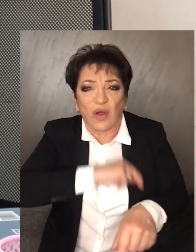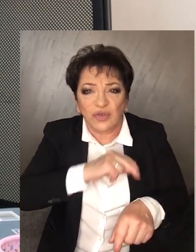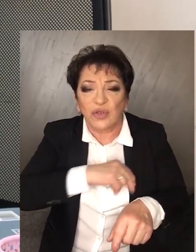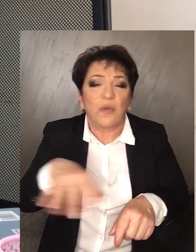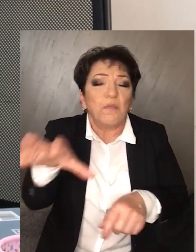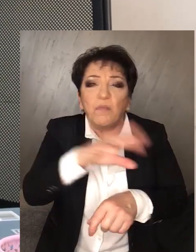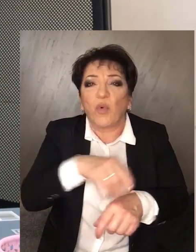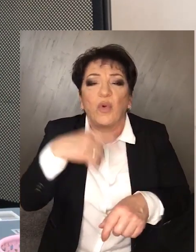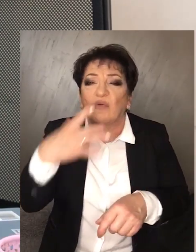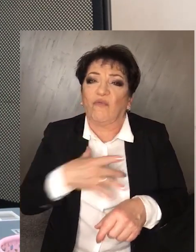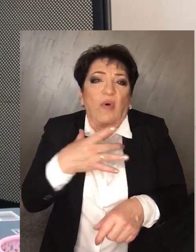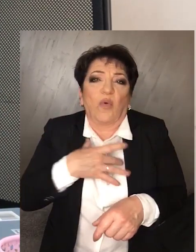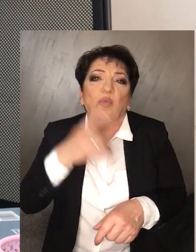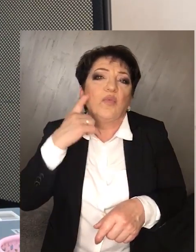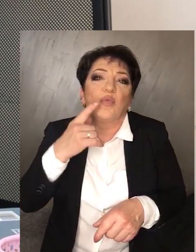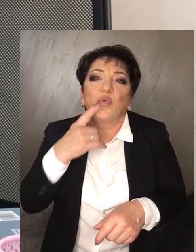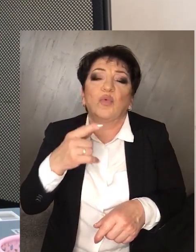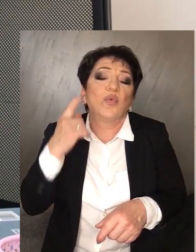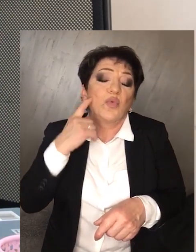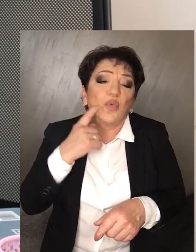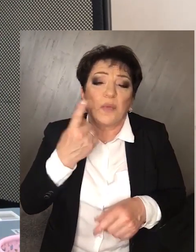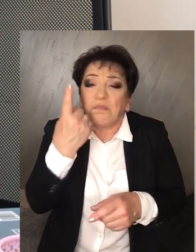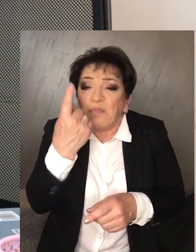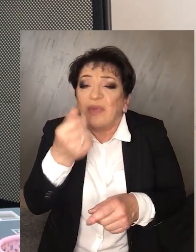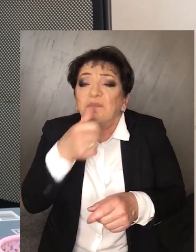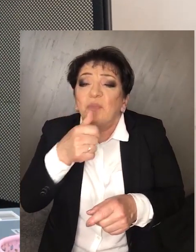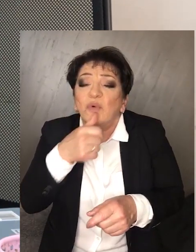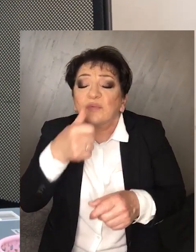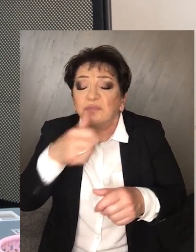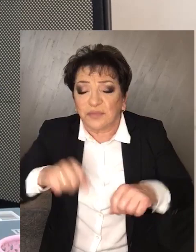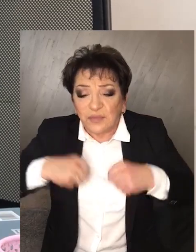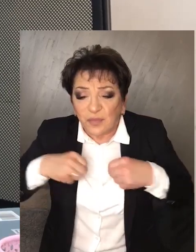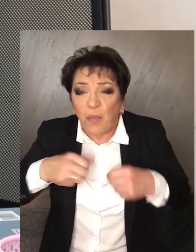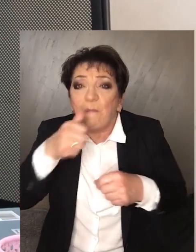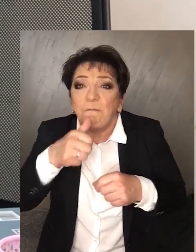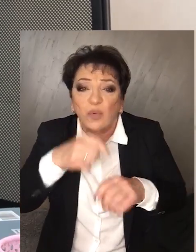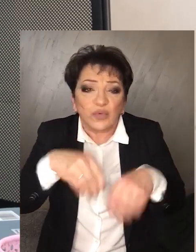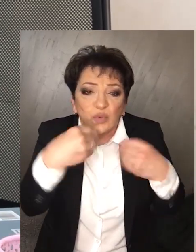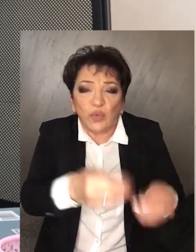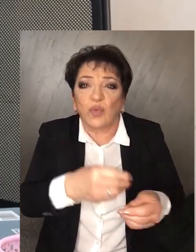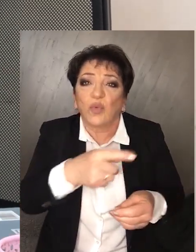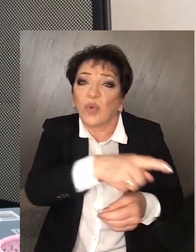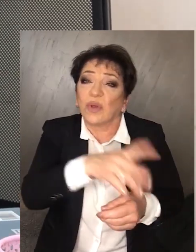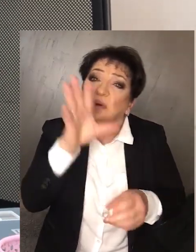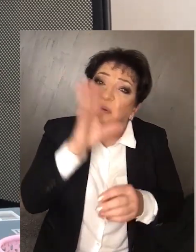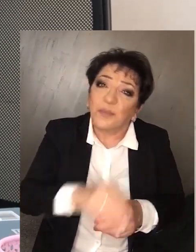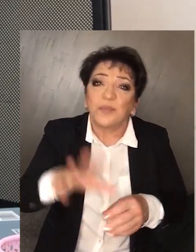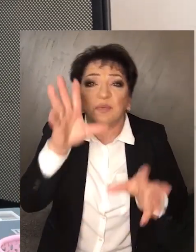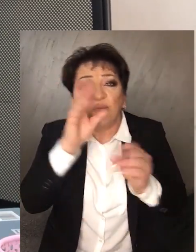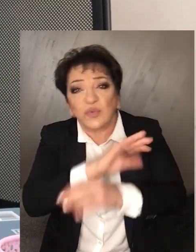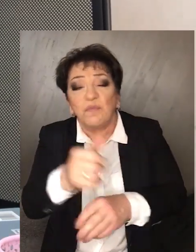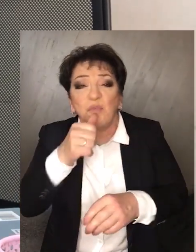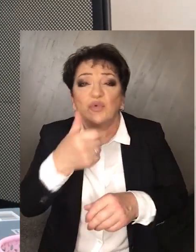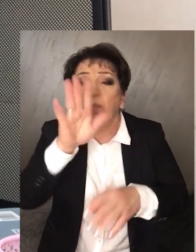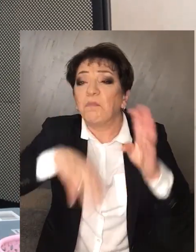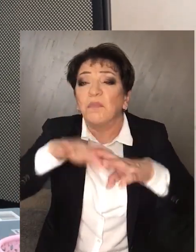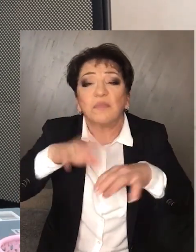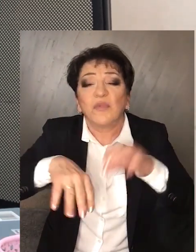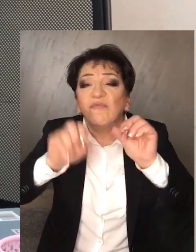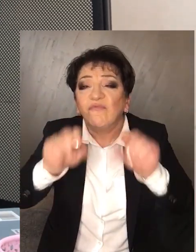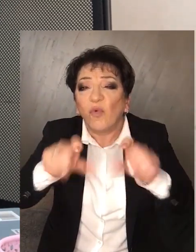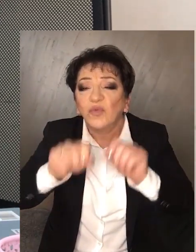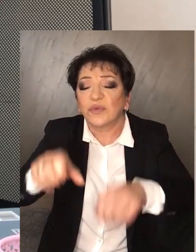ես կթարգմանեմ, խնդրում եմ, օգնի իրան, թող ինքը օգնի, մի հատ փորձի, մի հատ լավ, չես ուզում շանս տաս, հնարավորություն տուր,